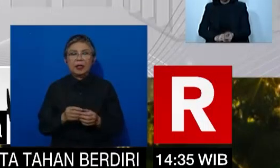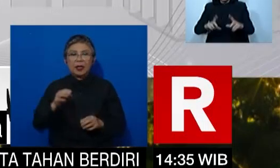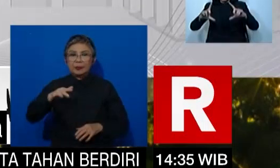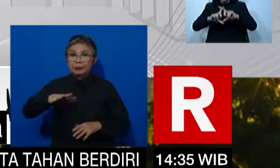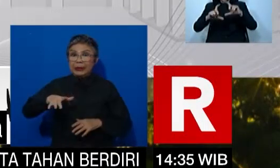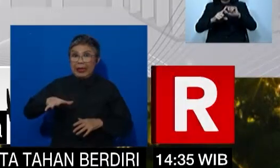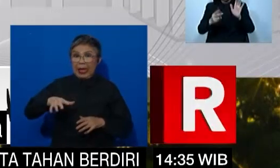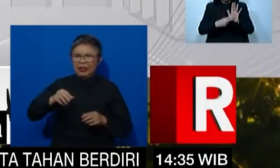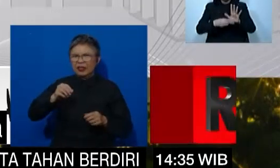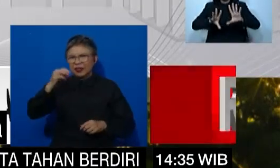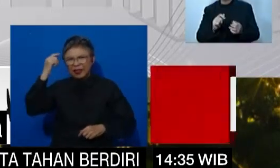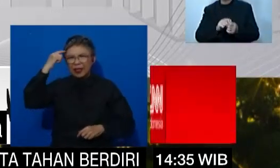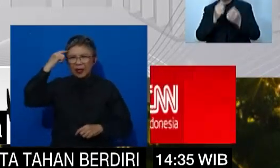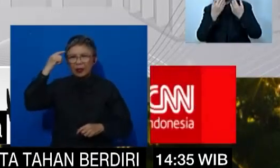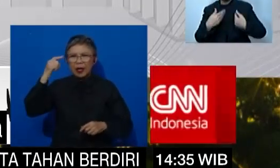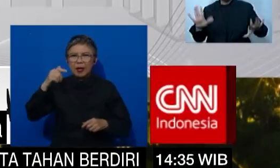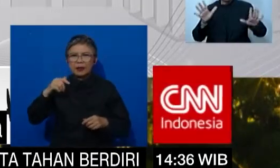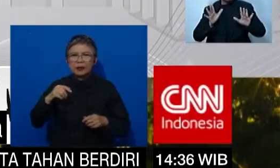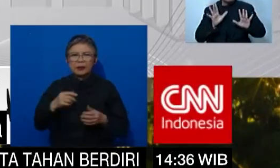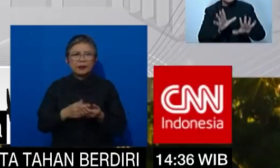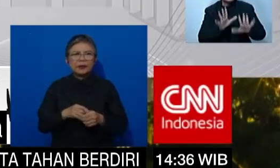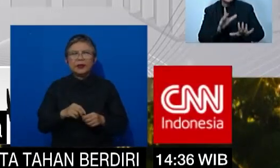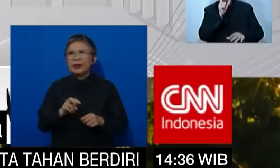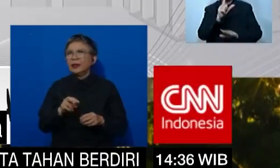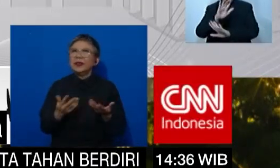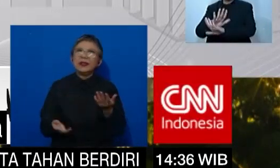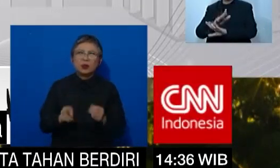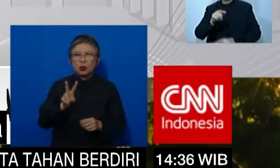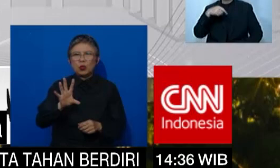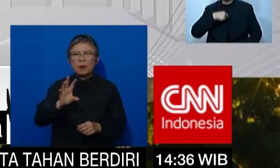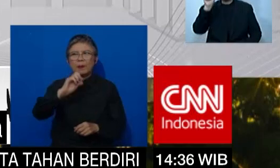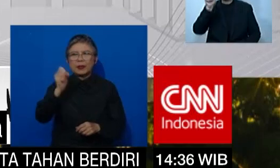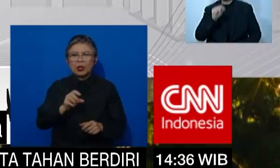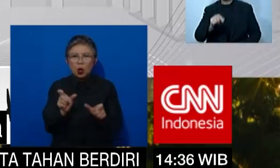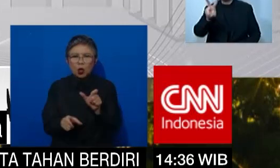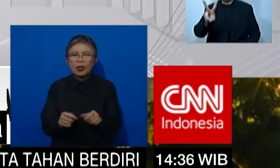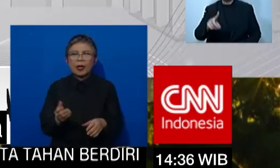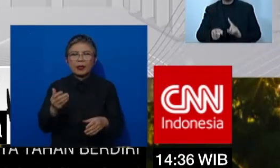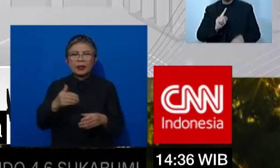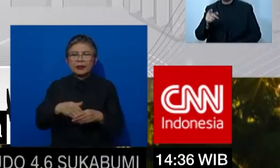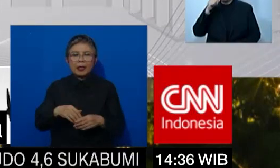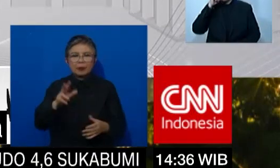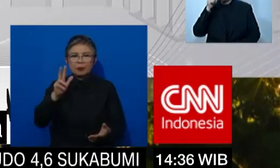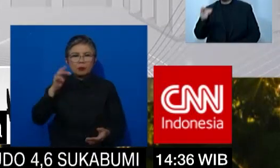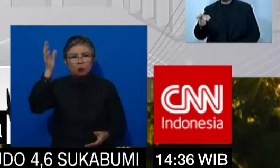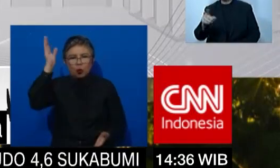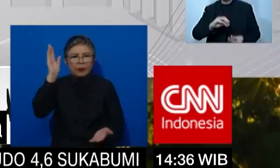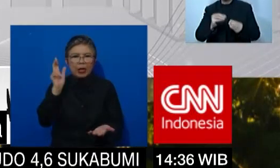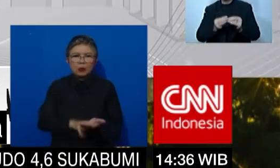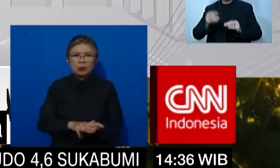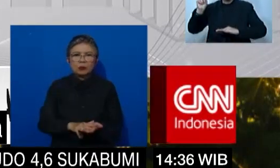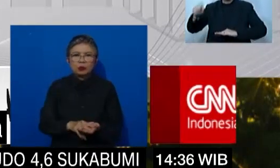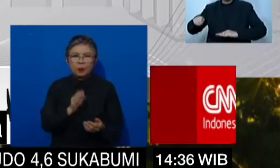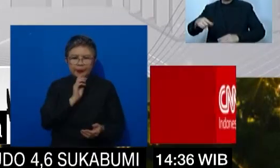perkiraan menurut saya ya hanya 25% ya yang pemilih yang belum memutuskan dengan penuh